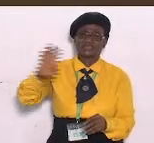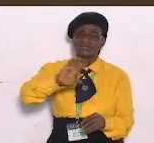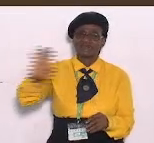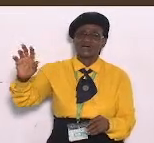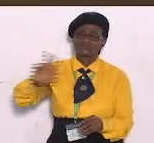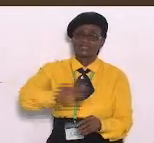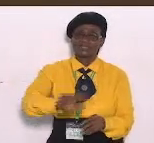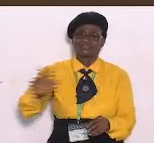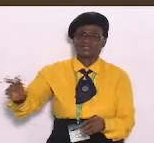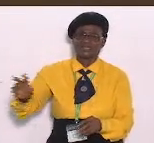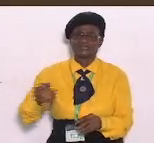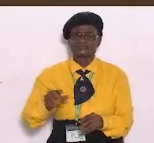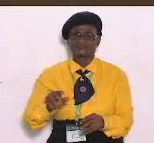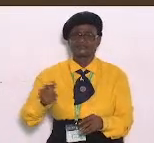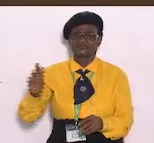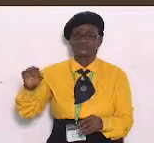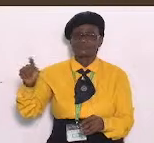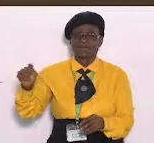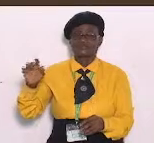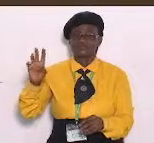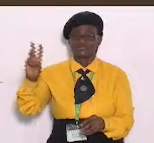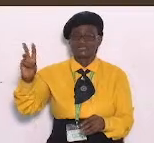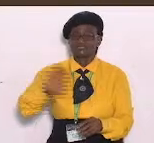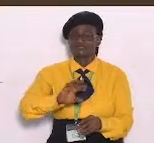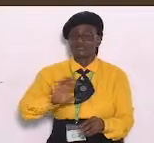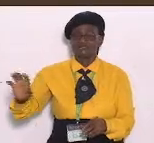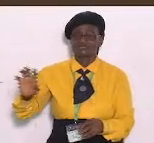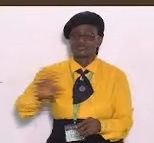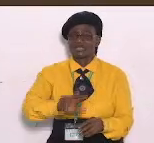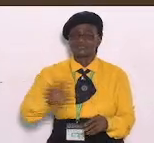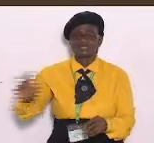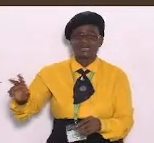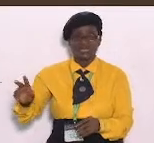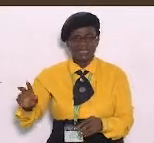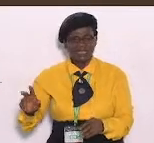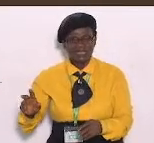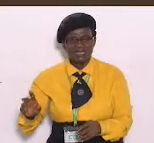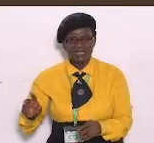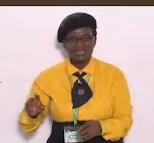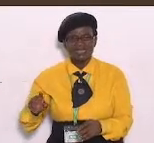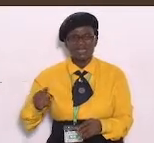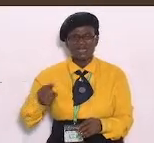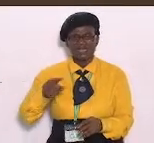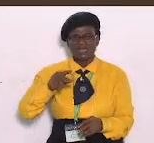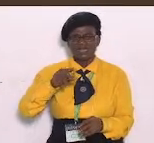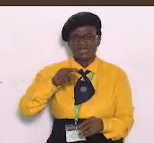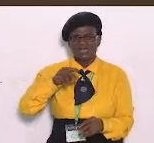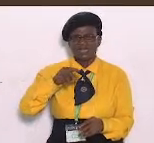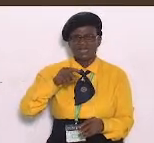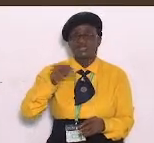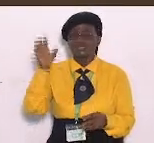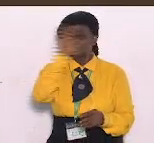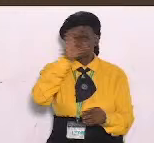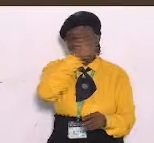6 verset 33 Matthieu 6 33 cherche